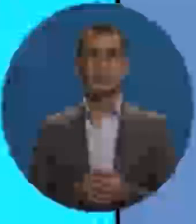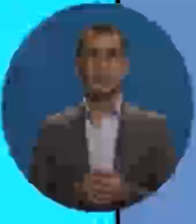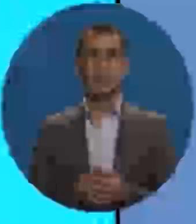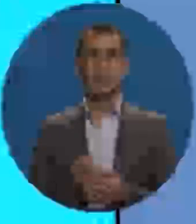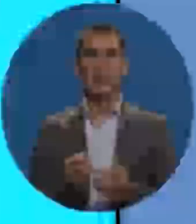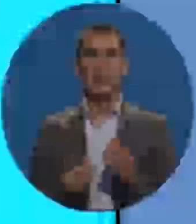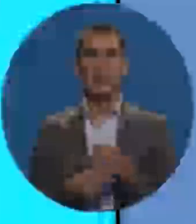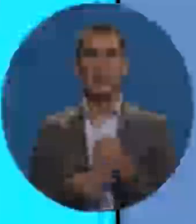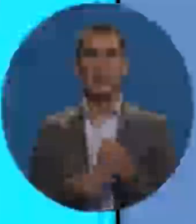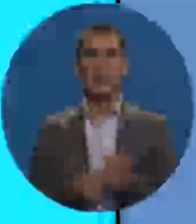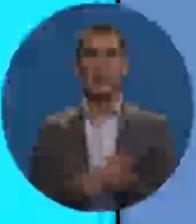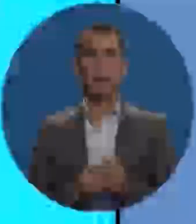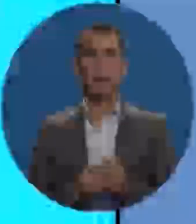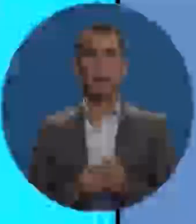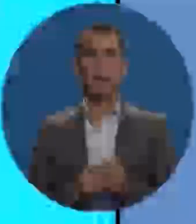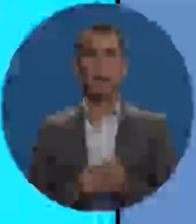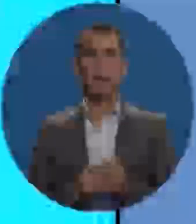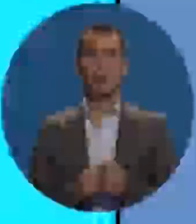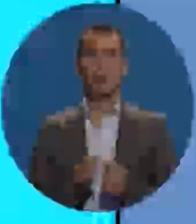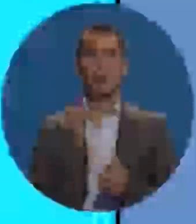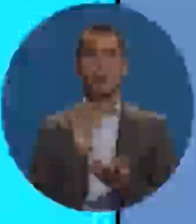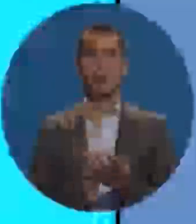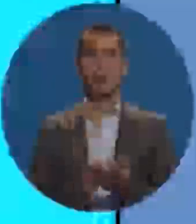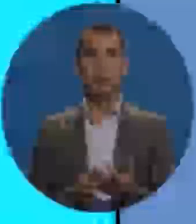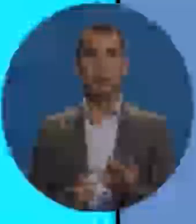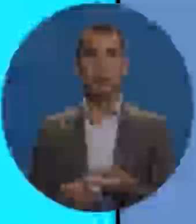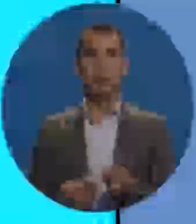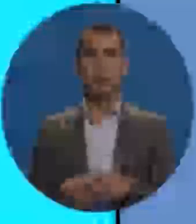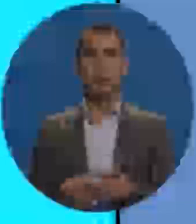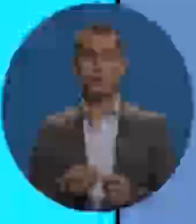Орыладыңыз ба, балаларым? Жуабы менен